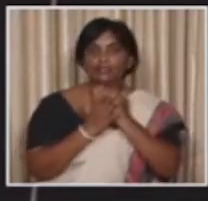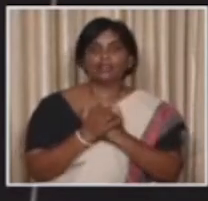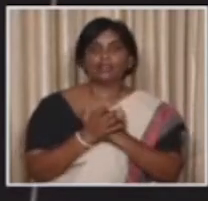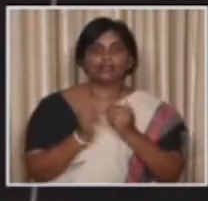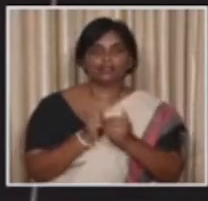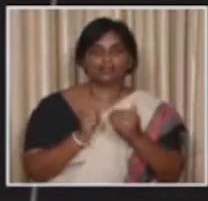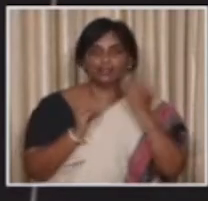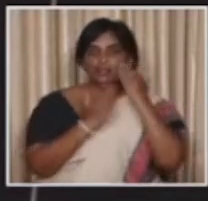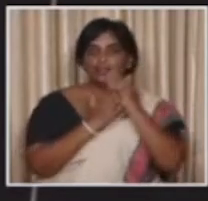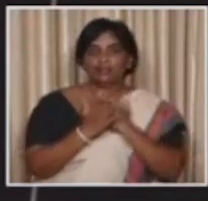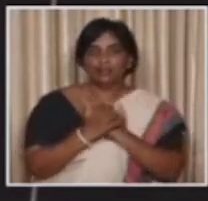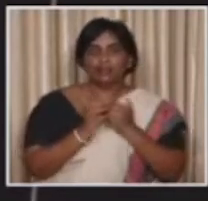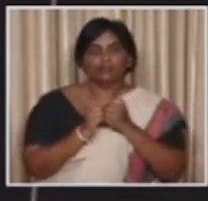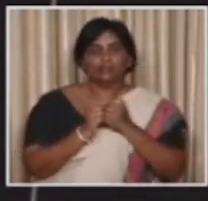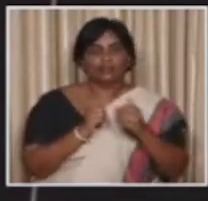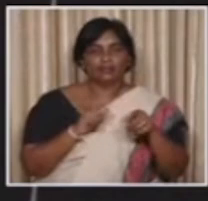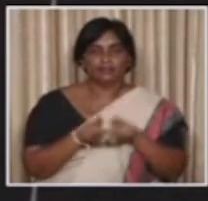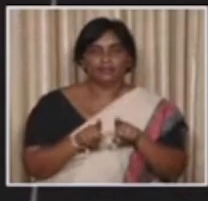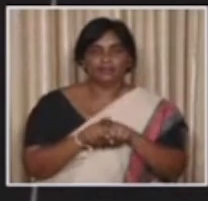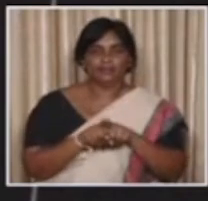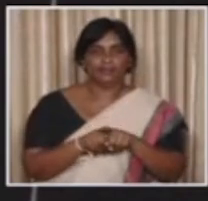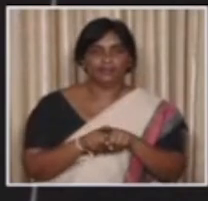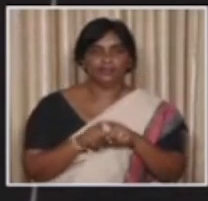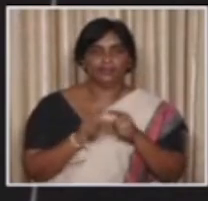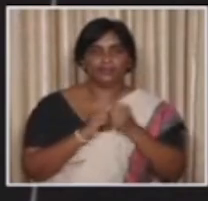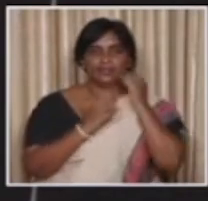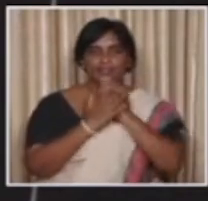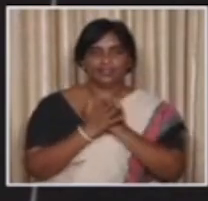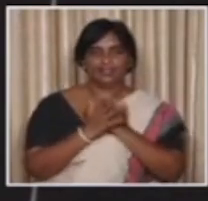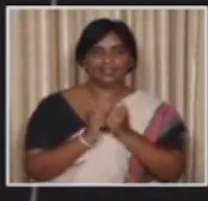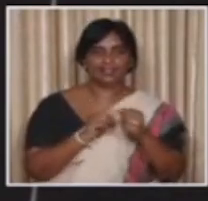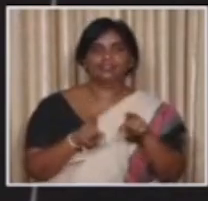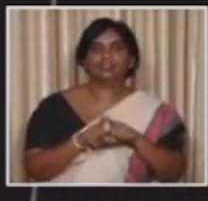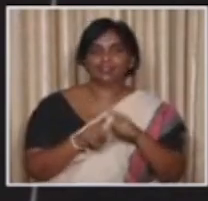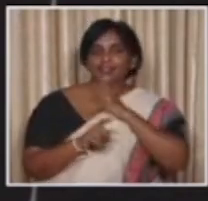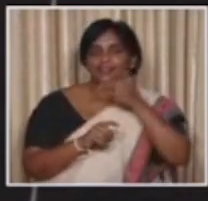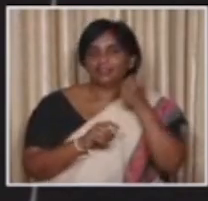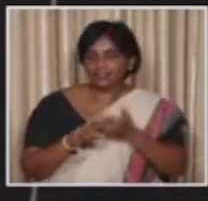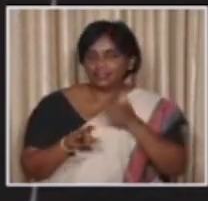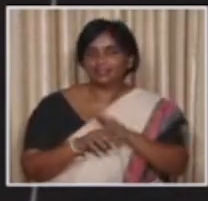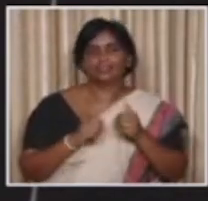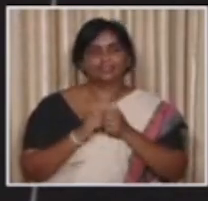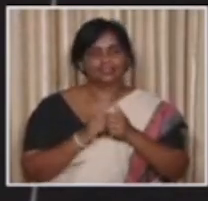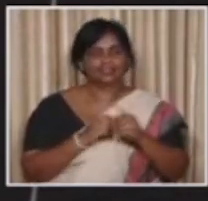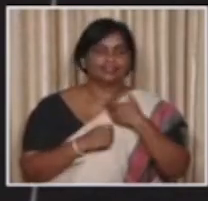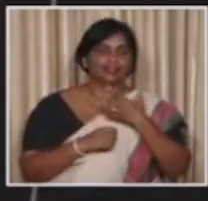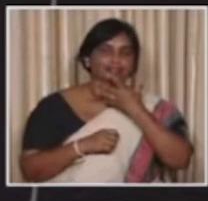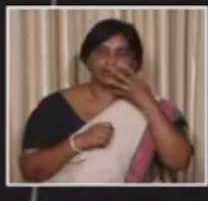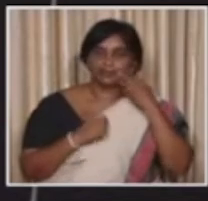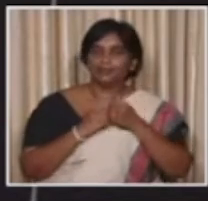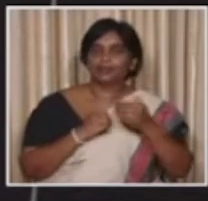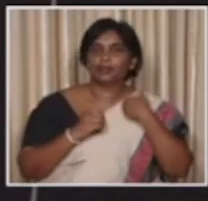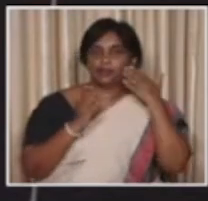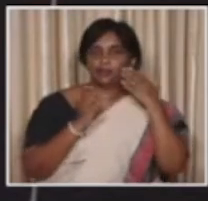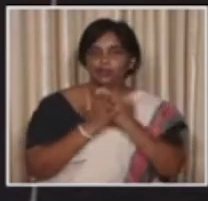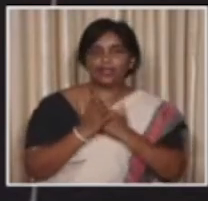දීලා අපි ණය වෙලා. හැබැයි එහෙම කරා කියලා මිනිස්සු ඒක අගේ කරාද? ඒක අගයක් තිබුණත් ඉතින් ඒ නිසා අපි පුරුදු වෙන්න ඕනේ. ඒ නිසා